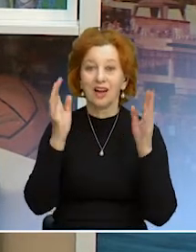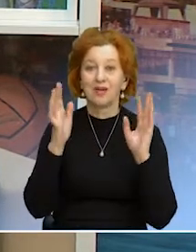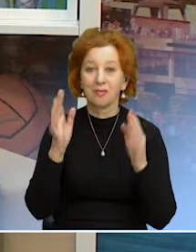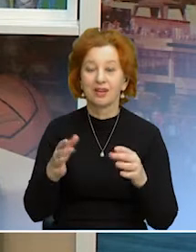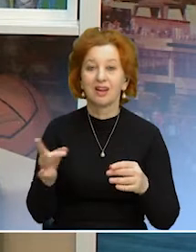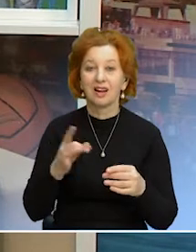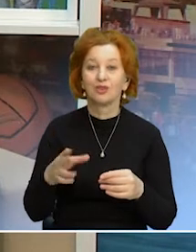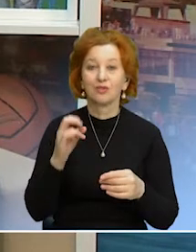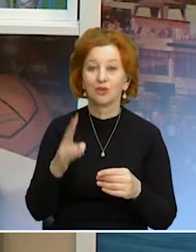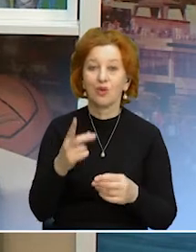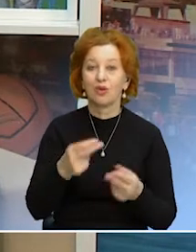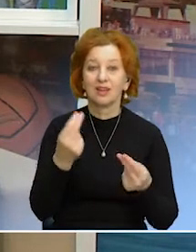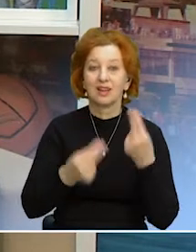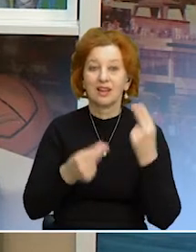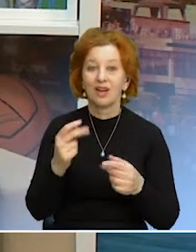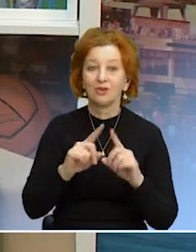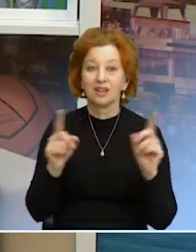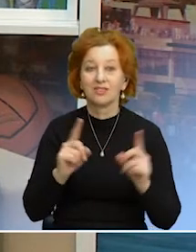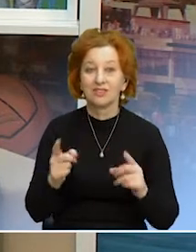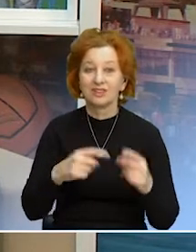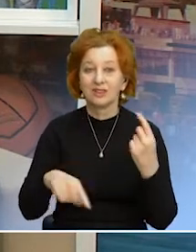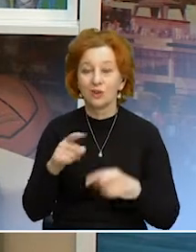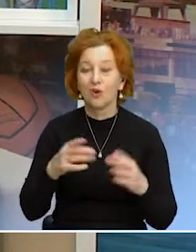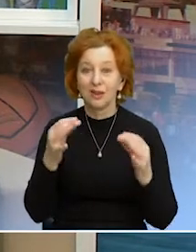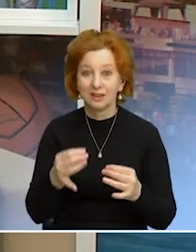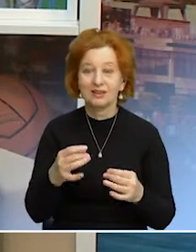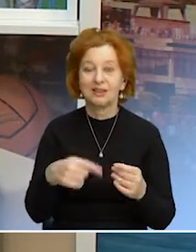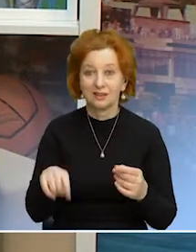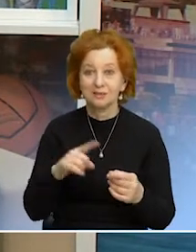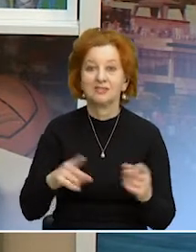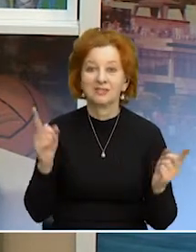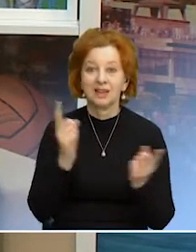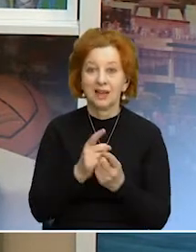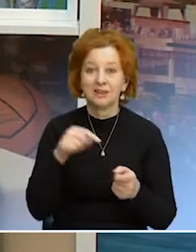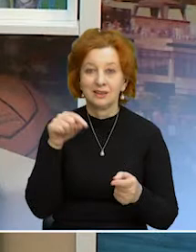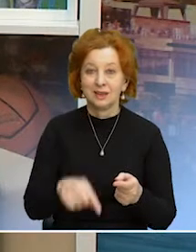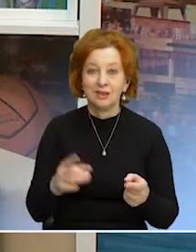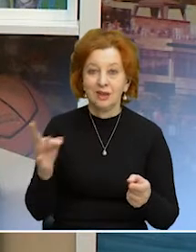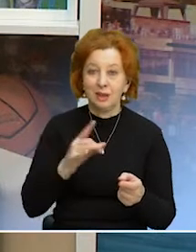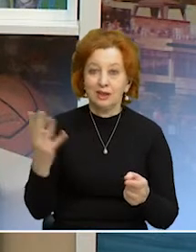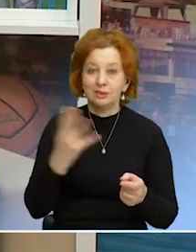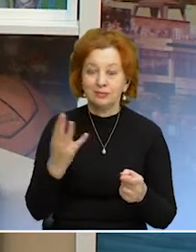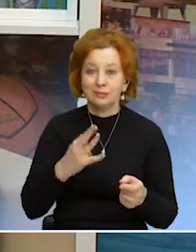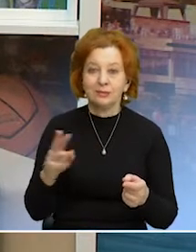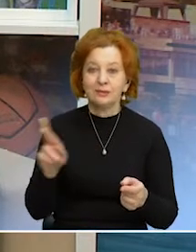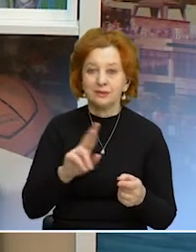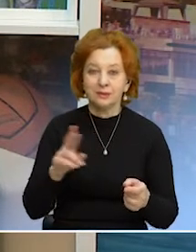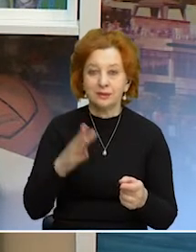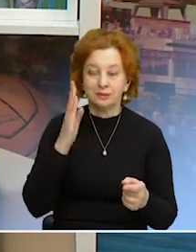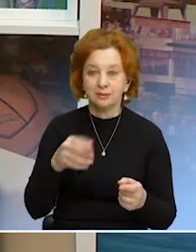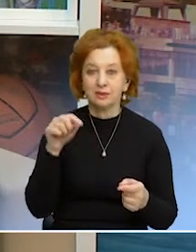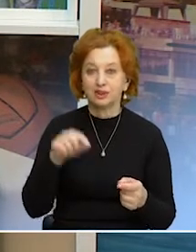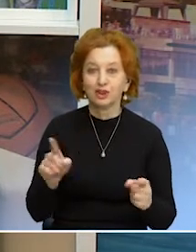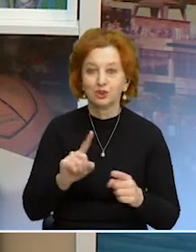гандбольная команда «Ростов-Дон», играют со «Звездой», это команда из Звенигорода. Встретятся они у нас здесь, в Ростове-на-Дону, 4